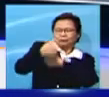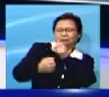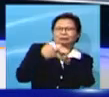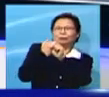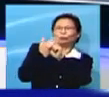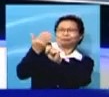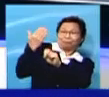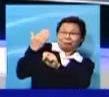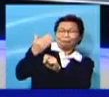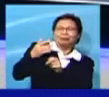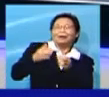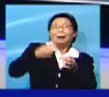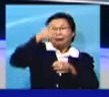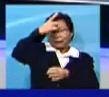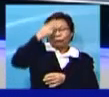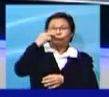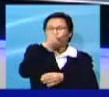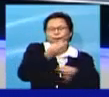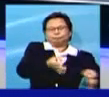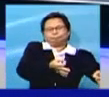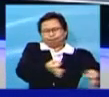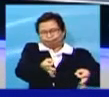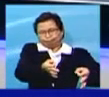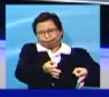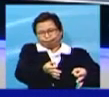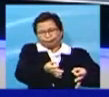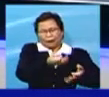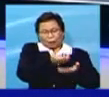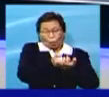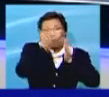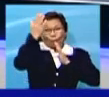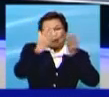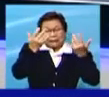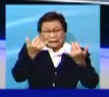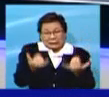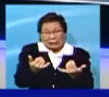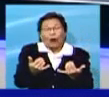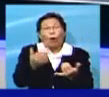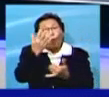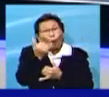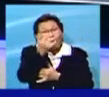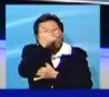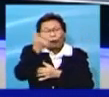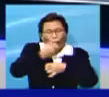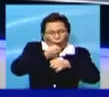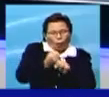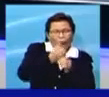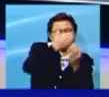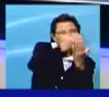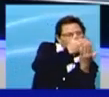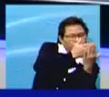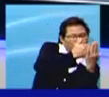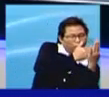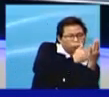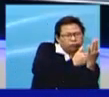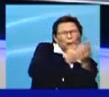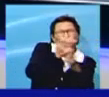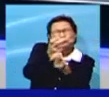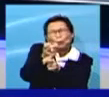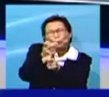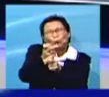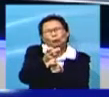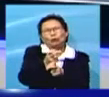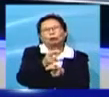lalu. Jelas Perdana Menteri Datuk Seri Najib Tun Razak, daya tahan ekonomi Malaysia ini wujud hasil pelaksanaan langkah-langkah yang sukar